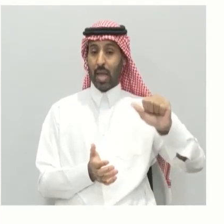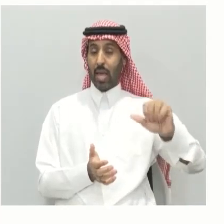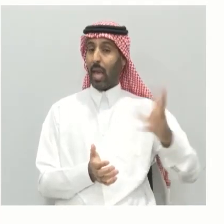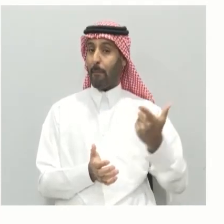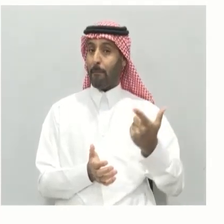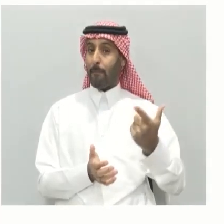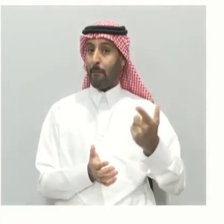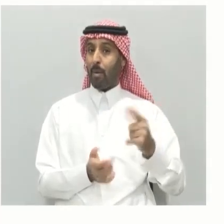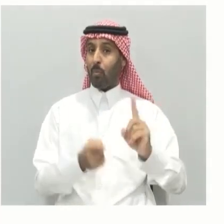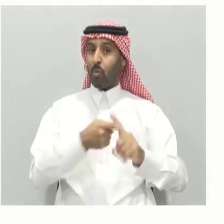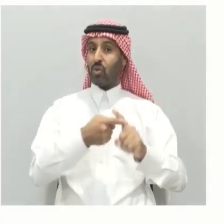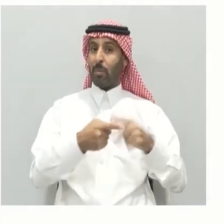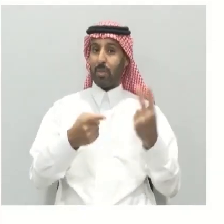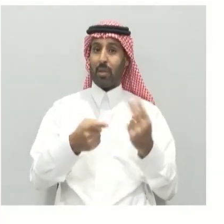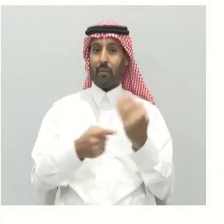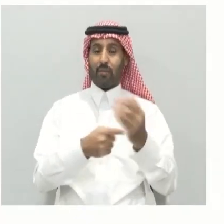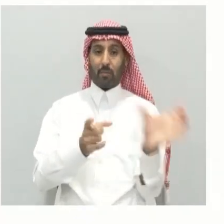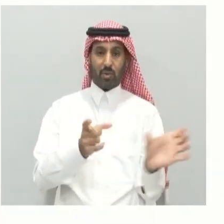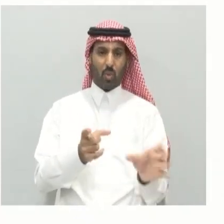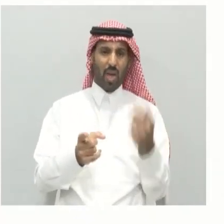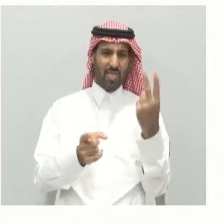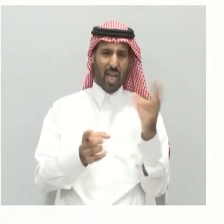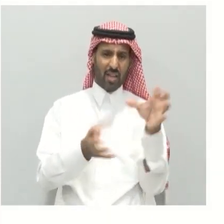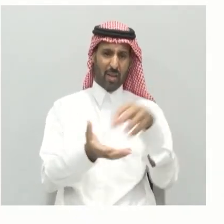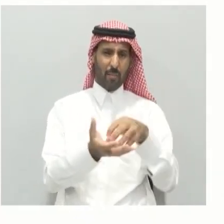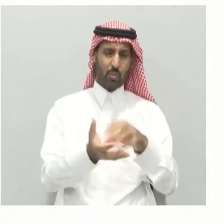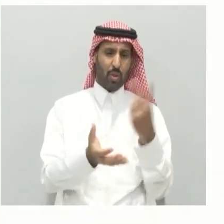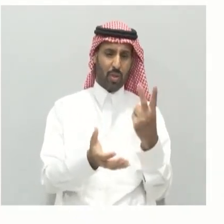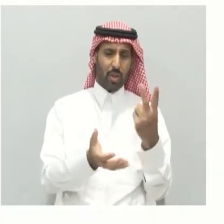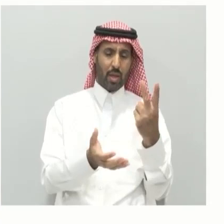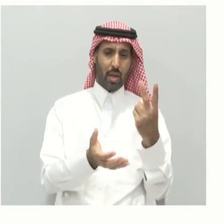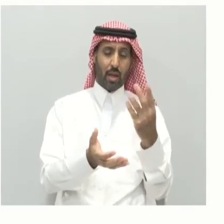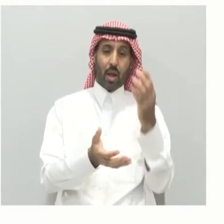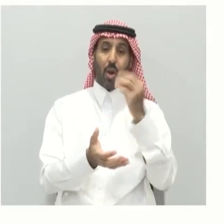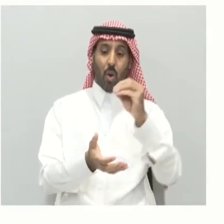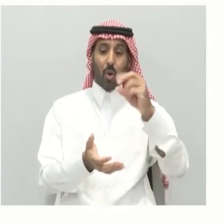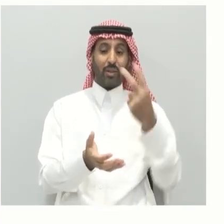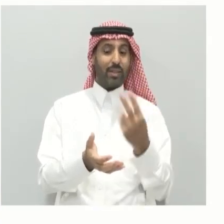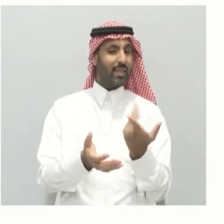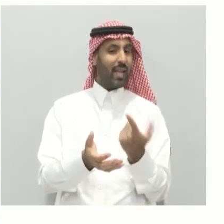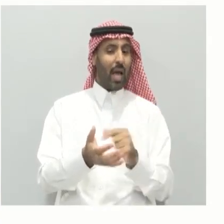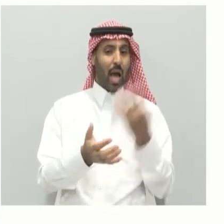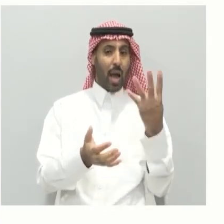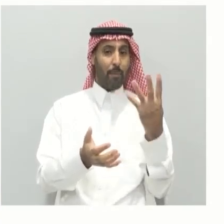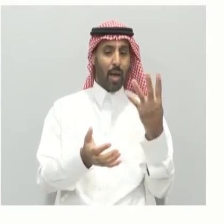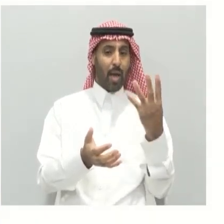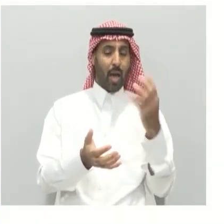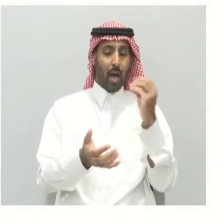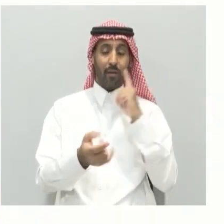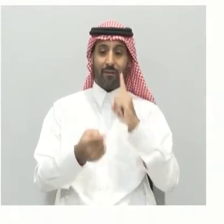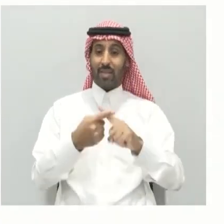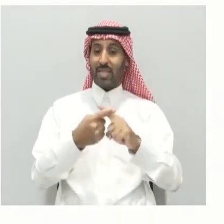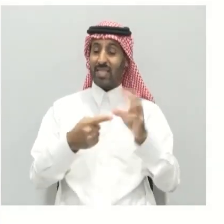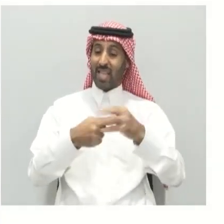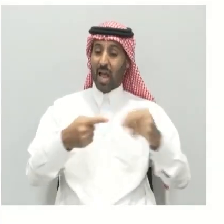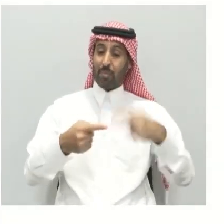كم موجب 2 لانه في المجموعه الثانيه طيب الاكسجين عندي هنا 4 4 في في